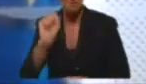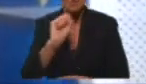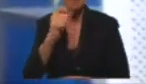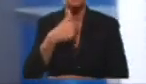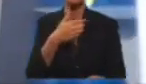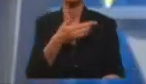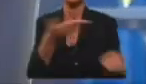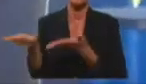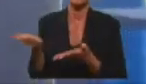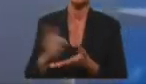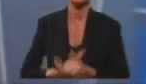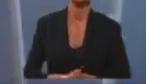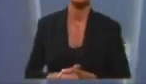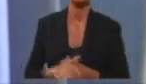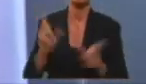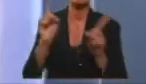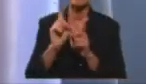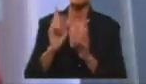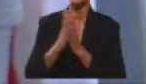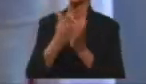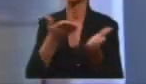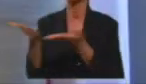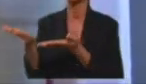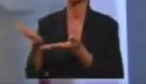Zapraszam serdecznie na scenę i też proszę wielkie brawa.